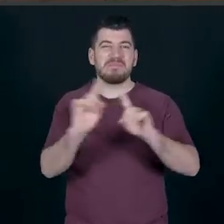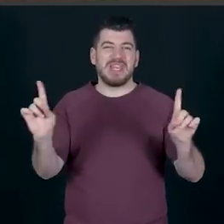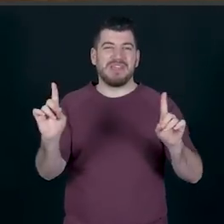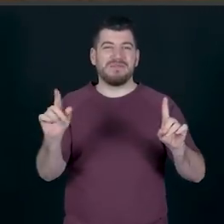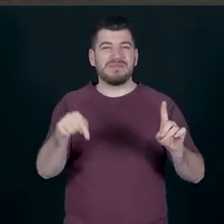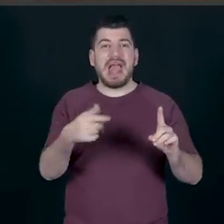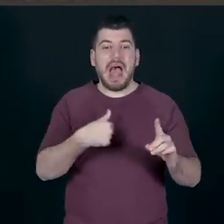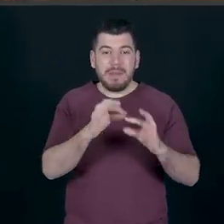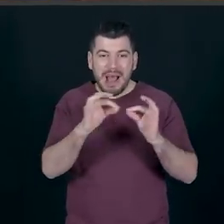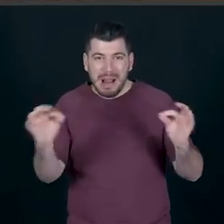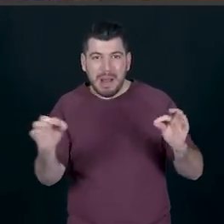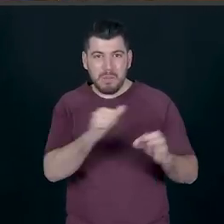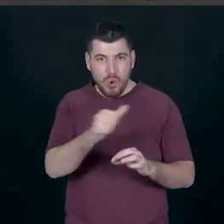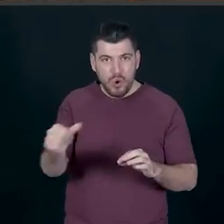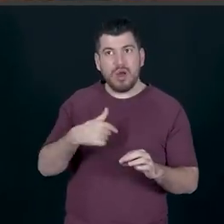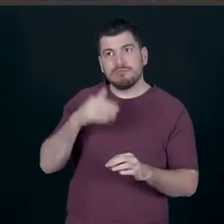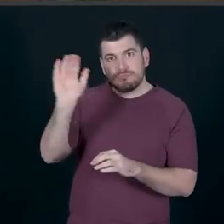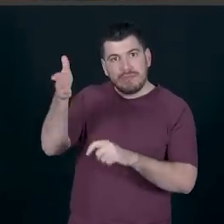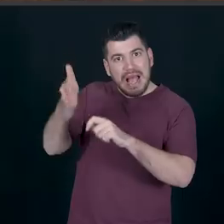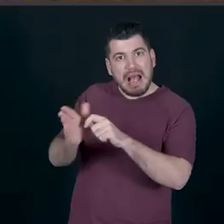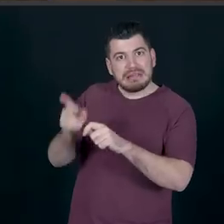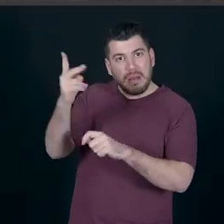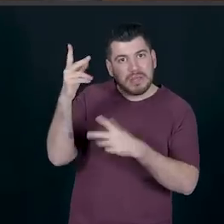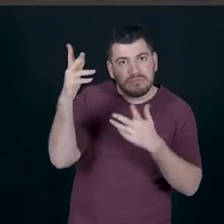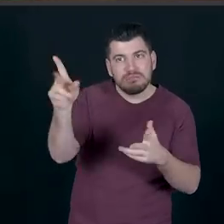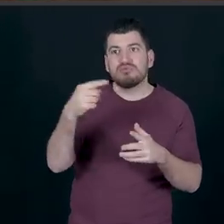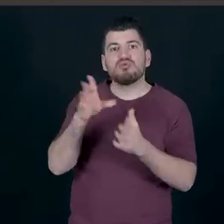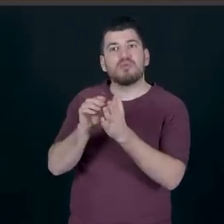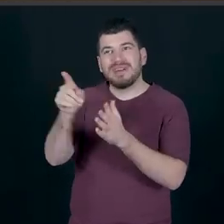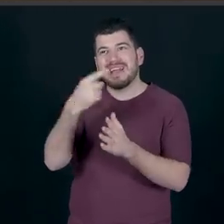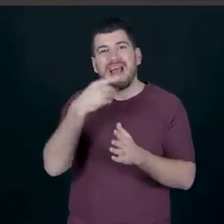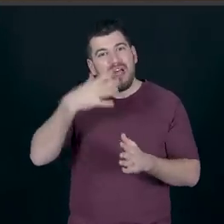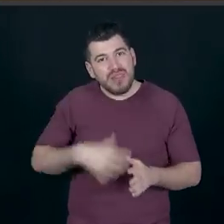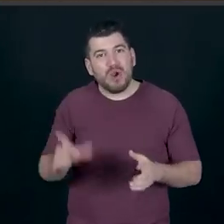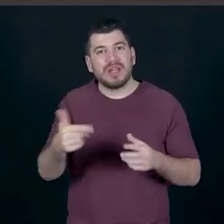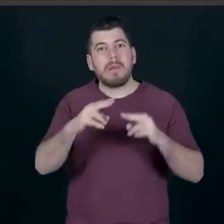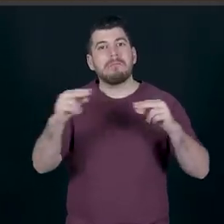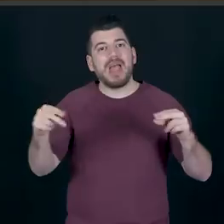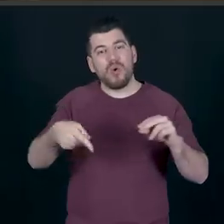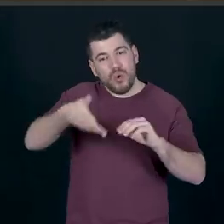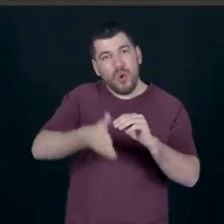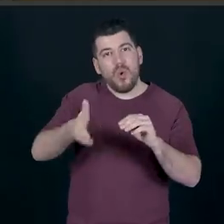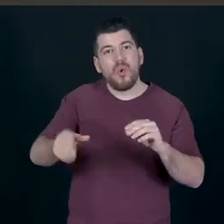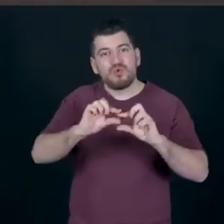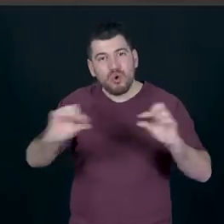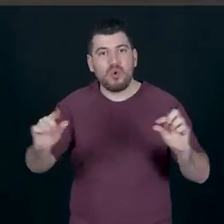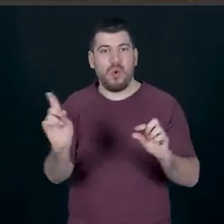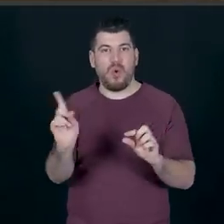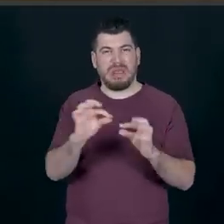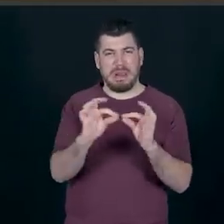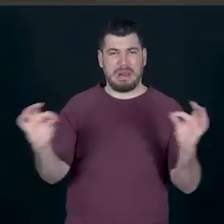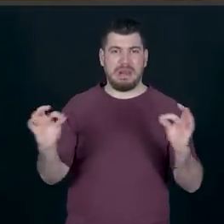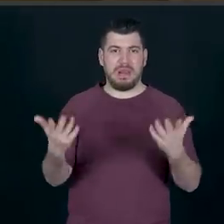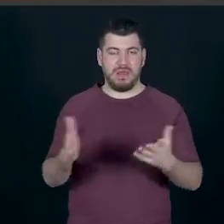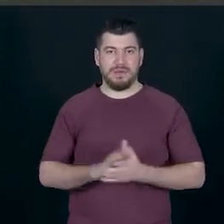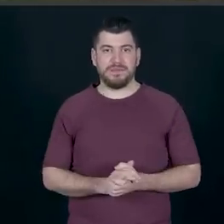πείτε το χασάπι, να το πω έτσι, στο σούπερ μάρκετ, να σας κόψει χοντρό κομμάτι από το μπέικον που ήδη παίρνετε, να μην είναι λεπτές φέτες, όσο πιο χοντρό τόσο